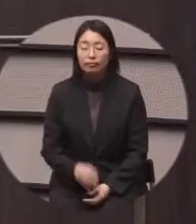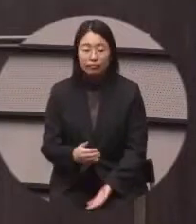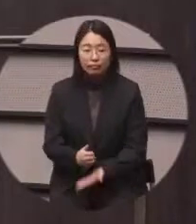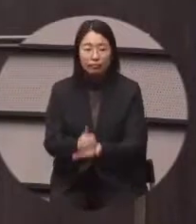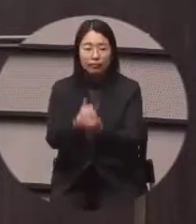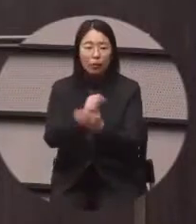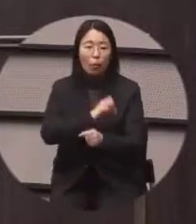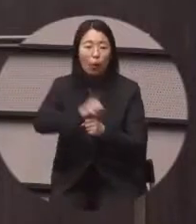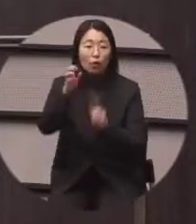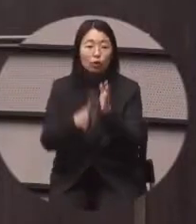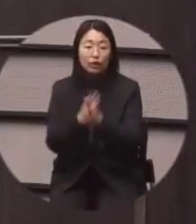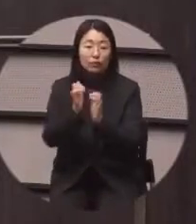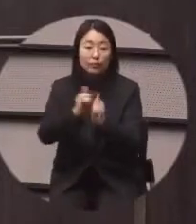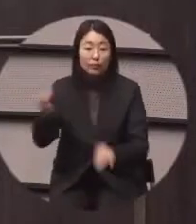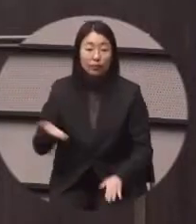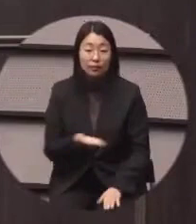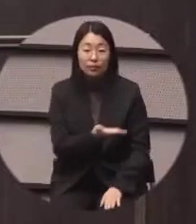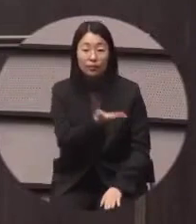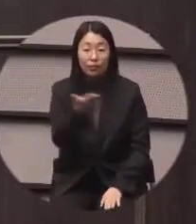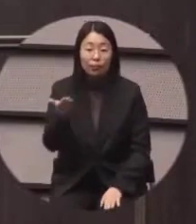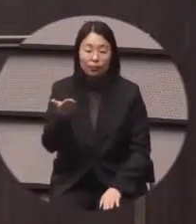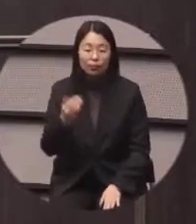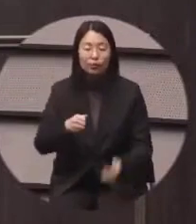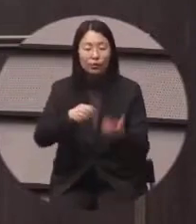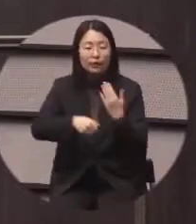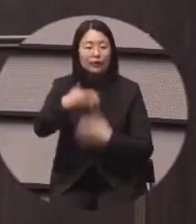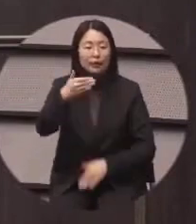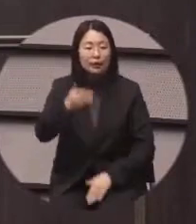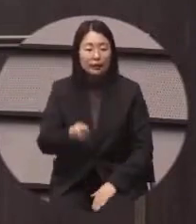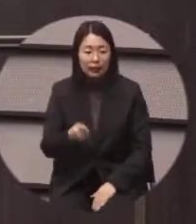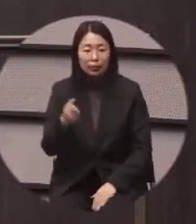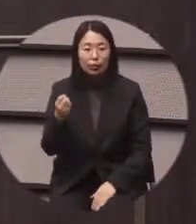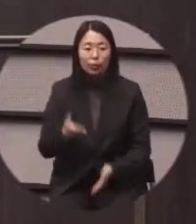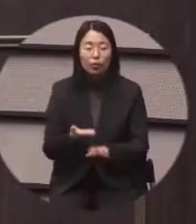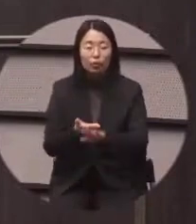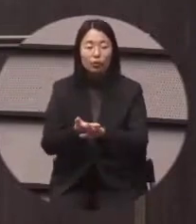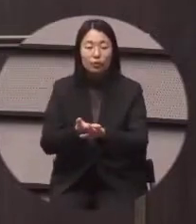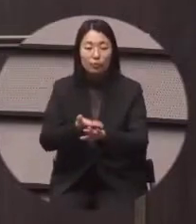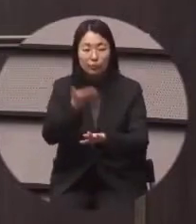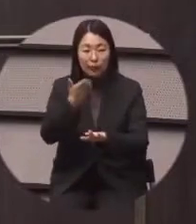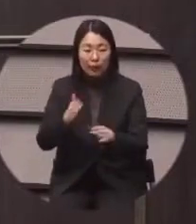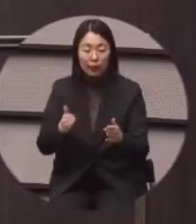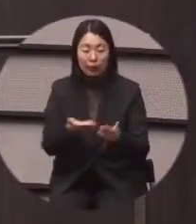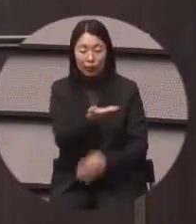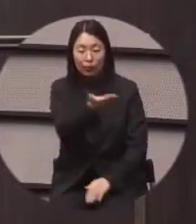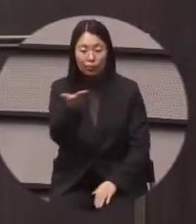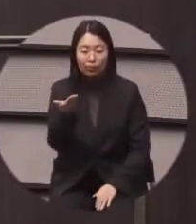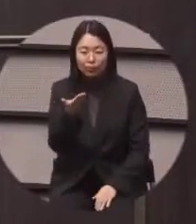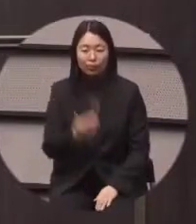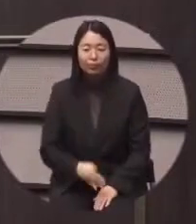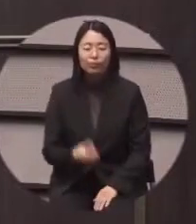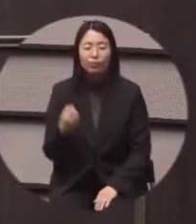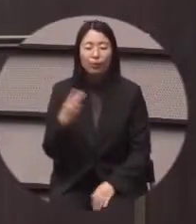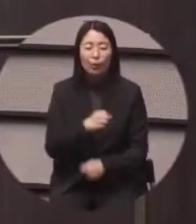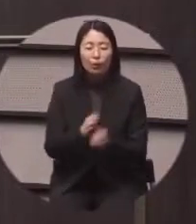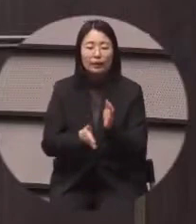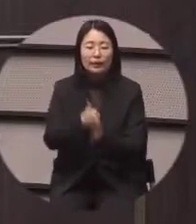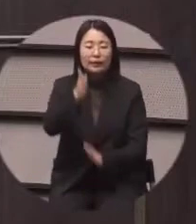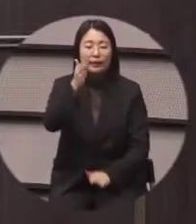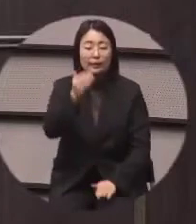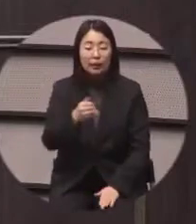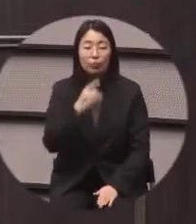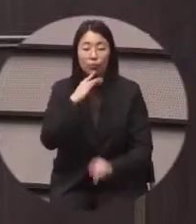존경하는 광주 시민 여러분, 주임록 의장님과 선배 동료 의원 여러분, 그리고 방세한